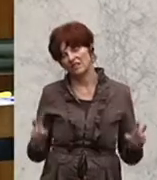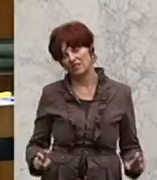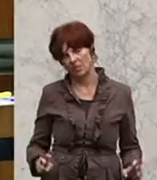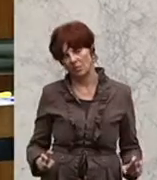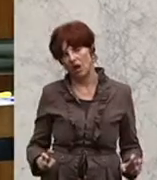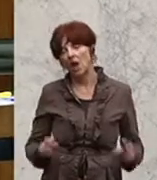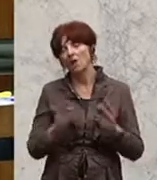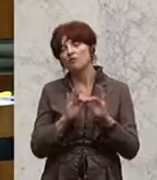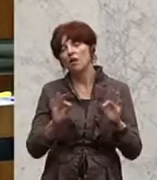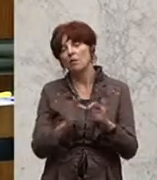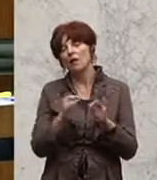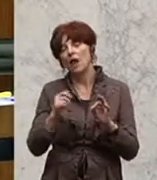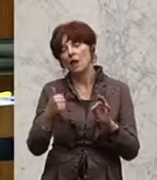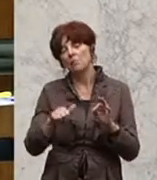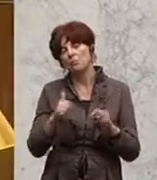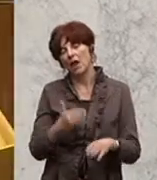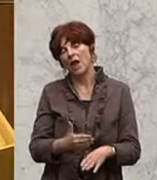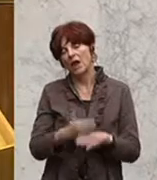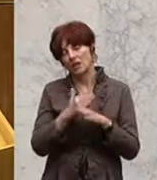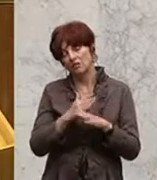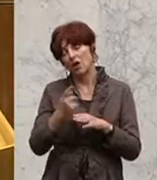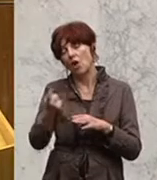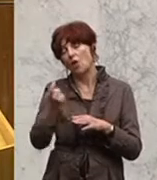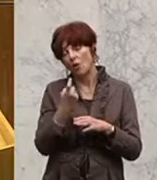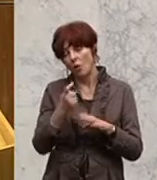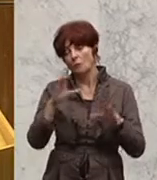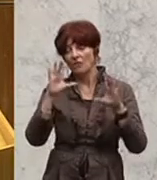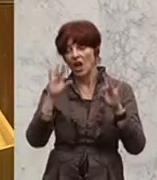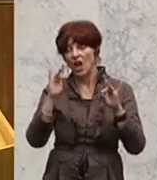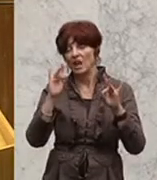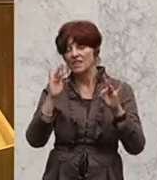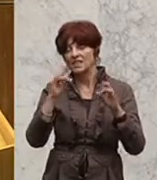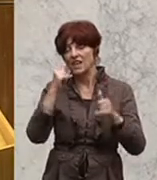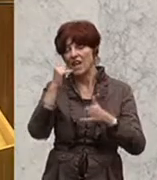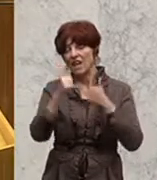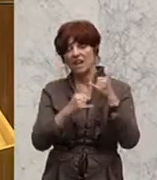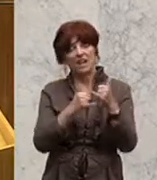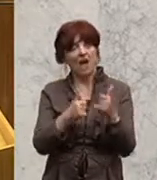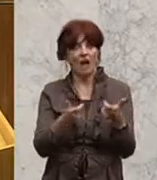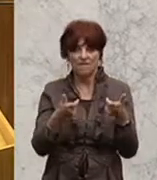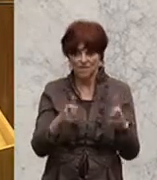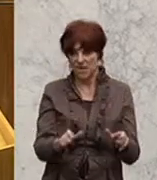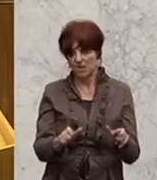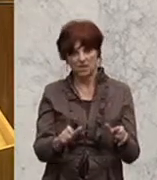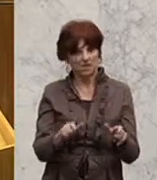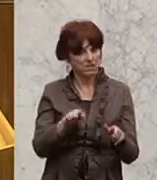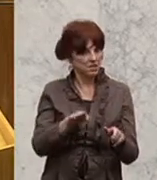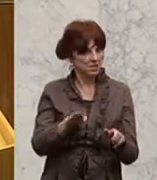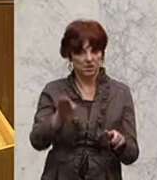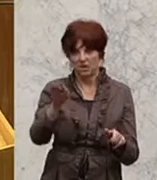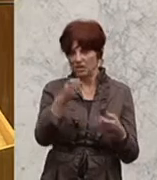10 Jahre eingefroren. Bitte nachzulesen im Buch Mut zur Wahrheit, werden für 10 Jahre